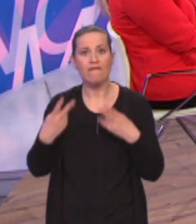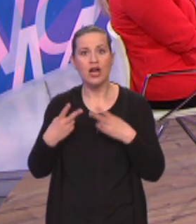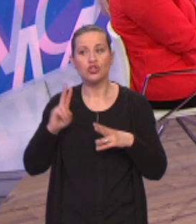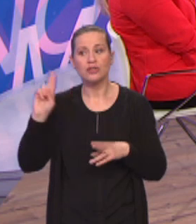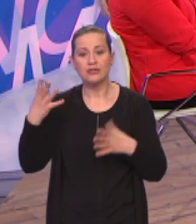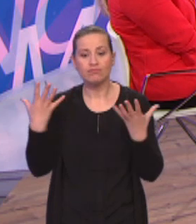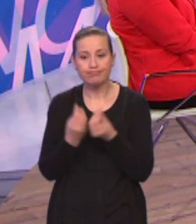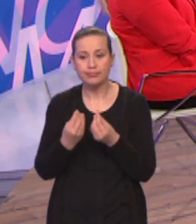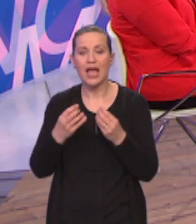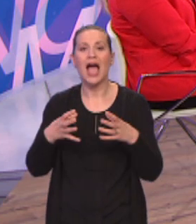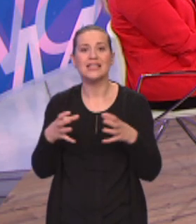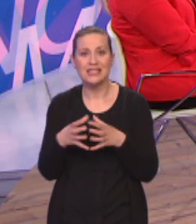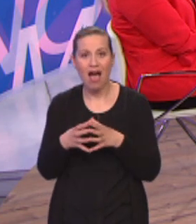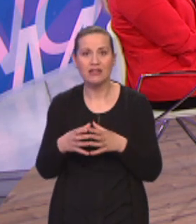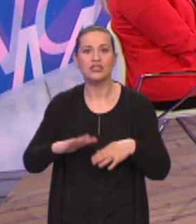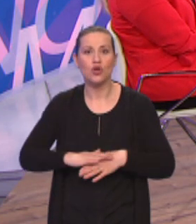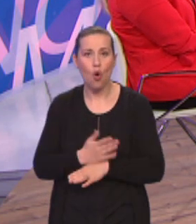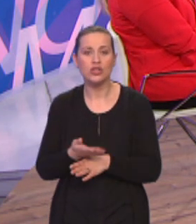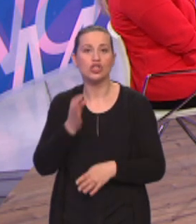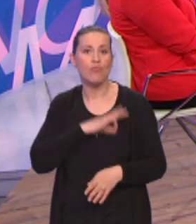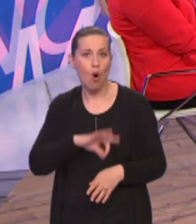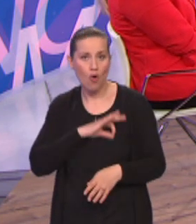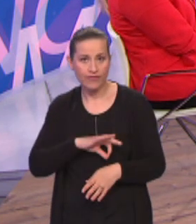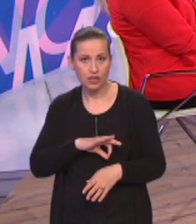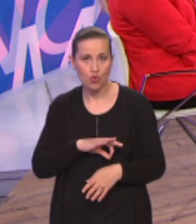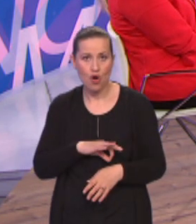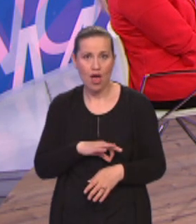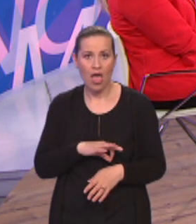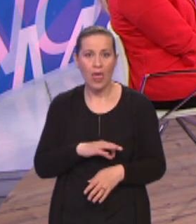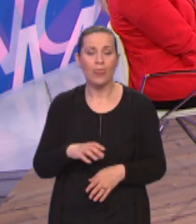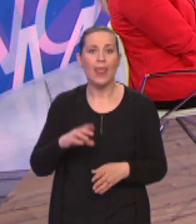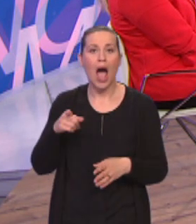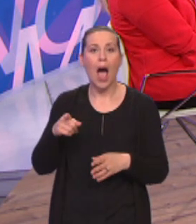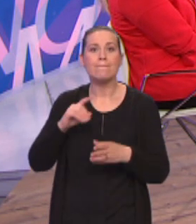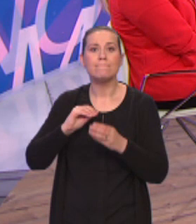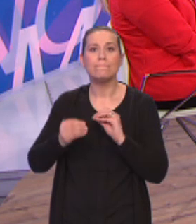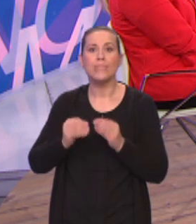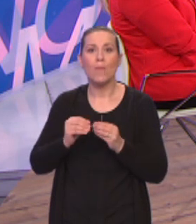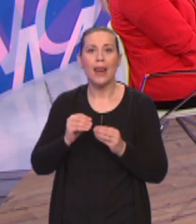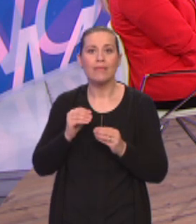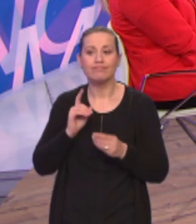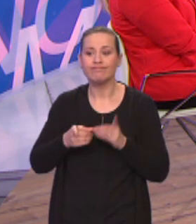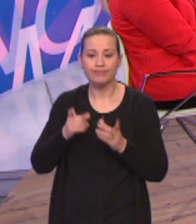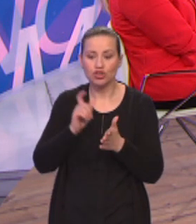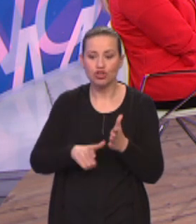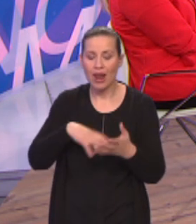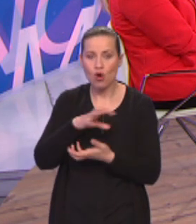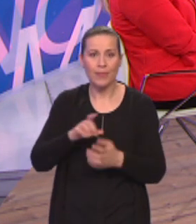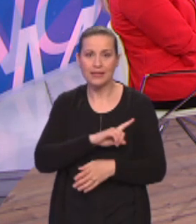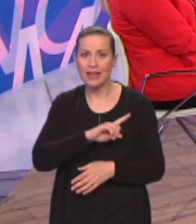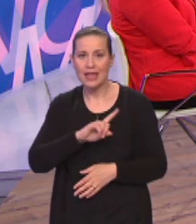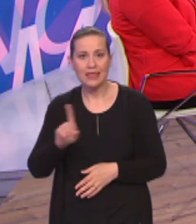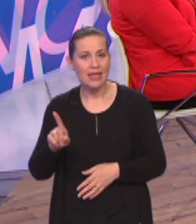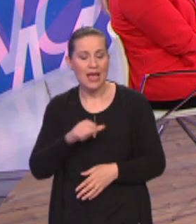mi u zajednici zapravo osjećamo obvezu da problem nekog člana obitelji ne smije biti